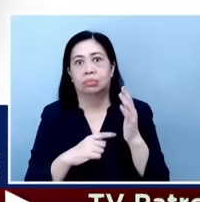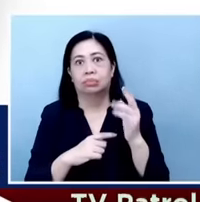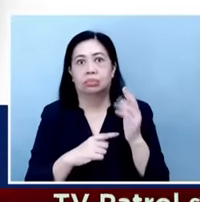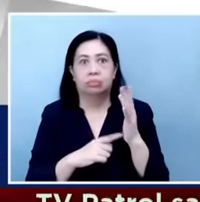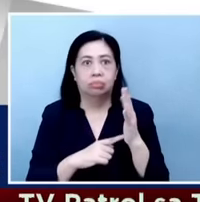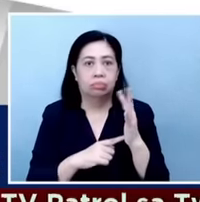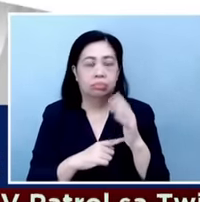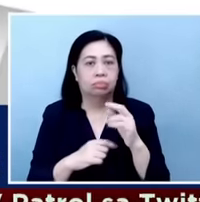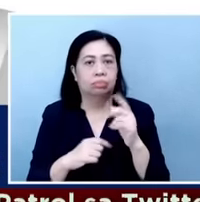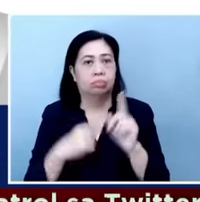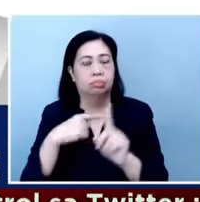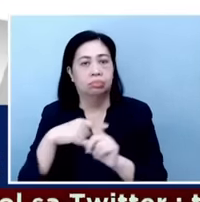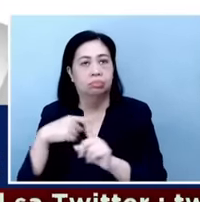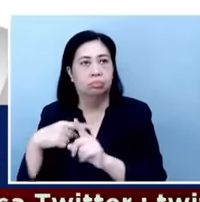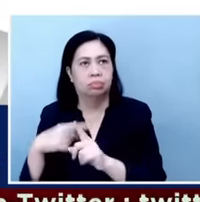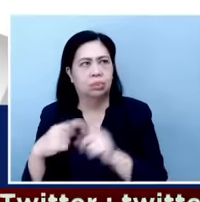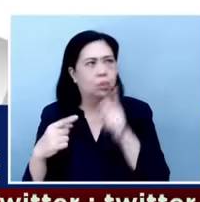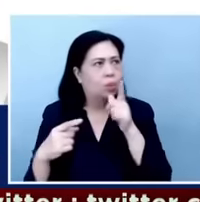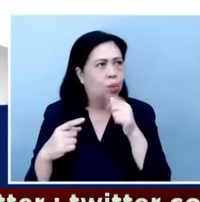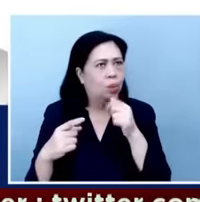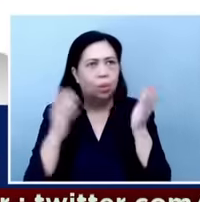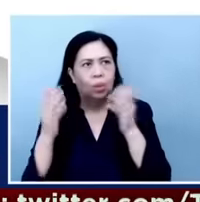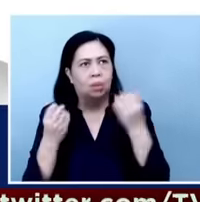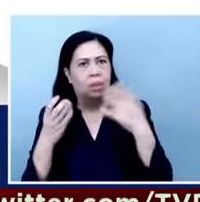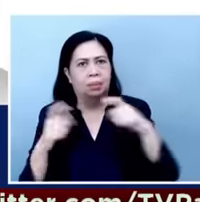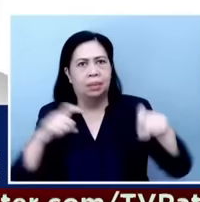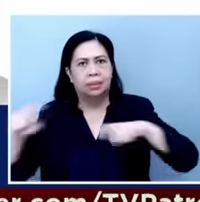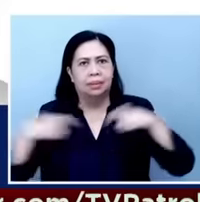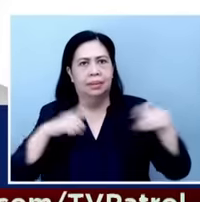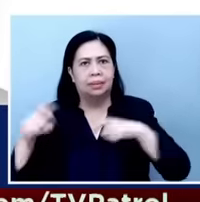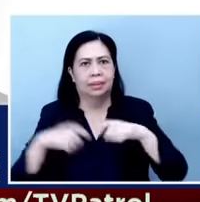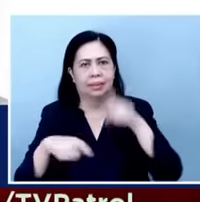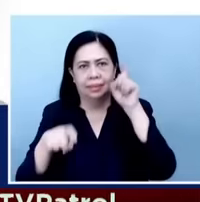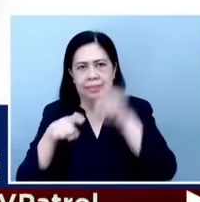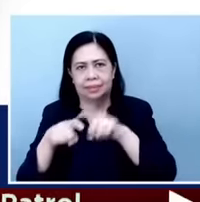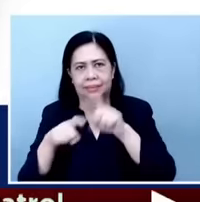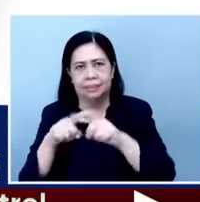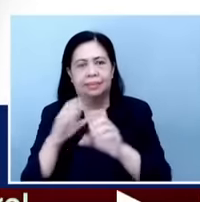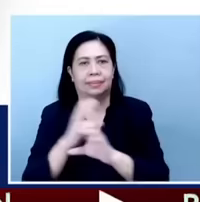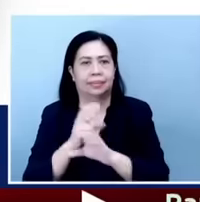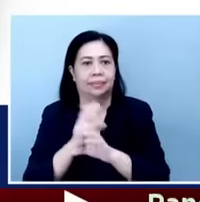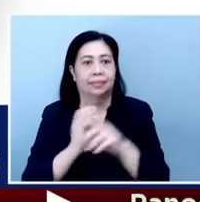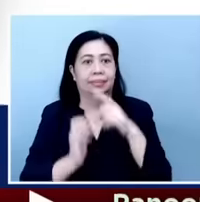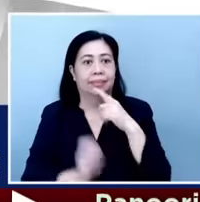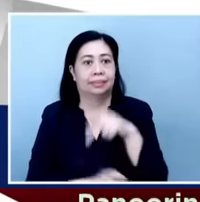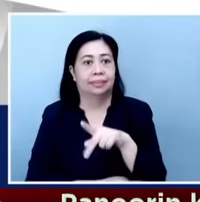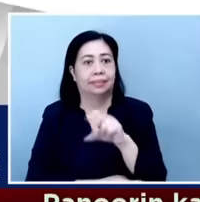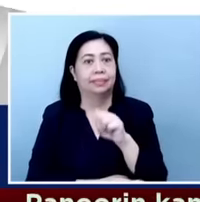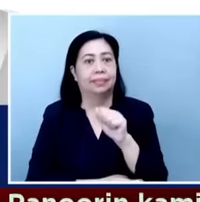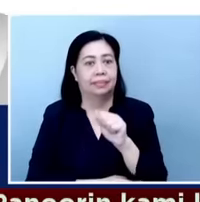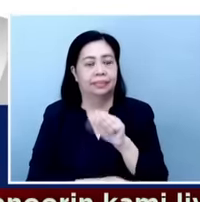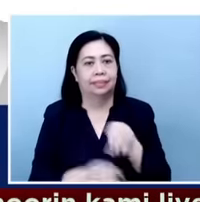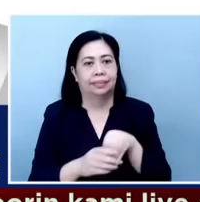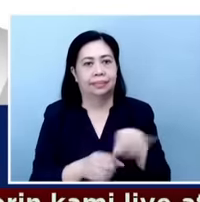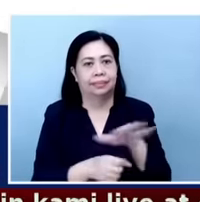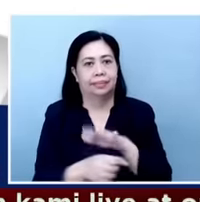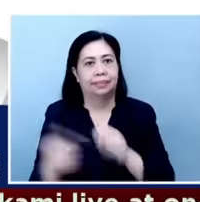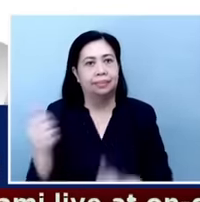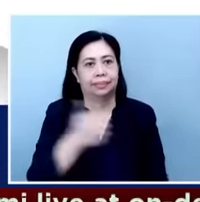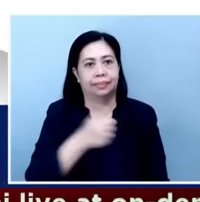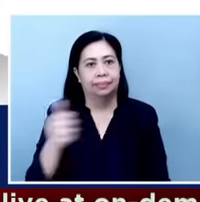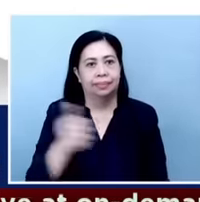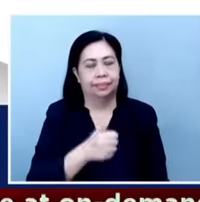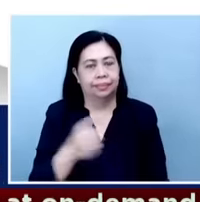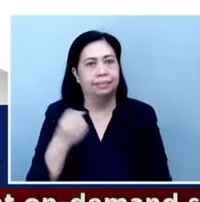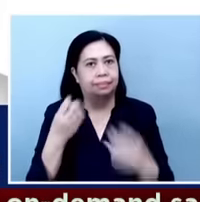namin alam talaga sino yung aming sisirban. Ayon sa Philippine Statistics Authority, isa ang sektor ng transportasyon sa